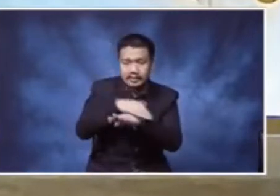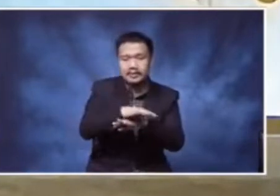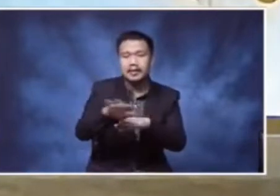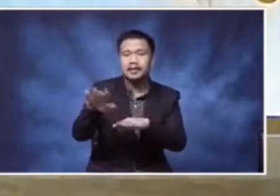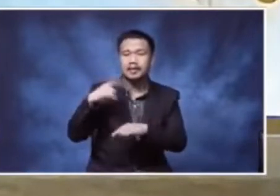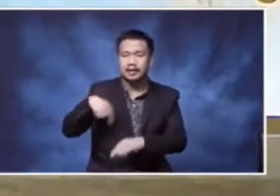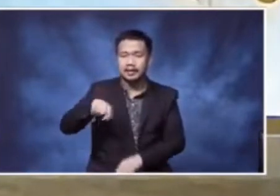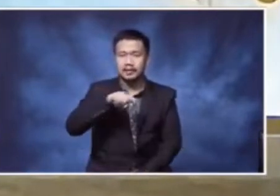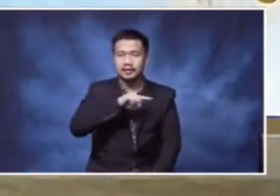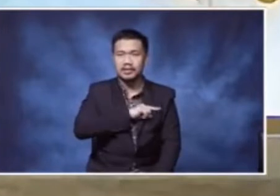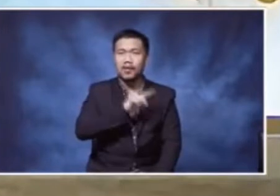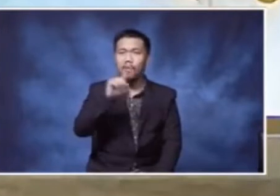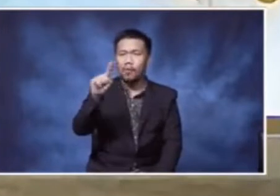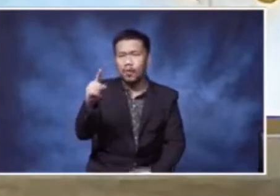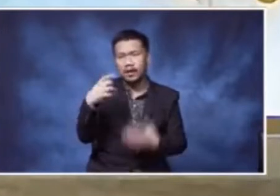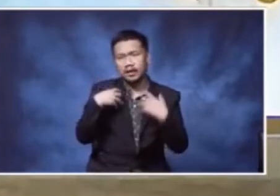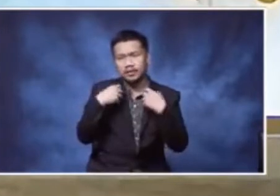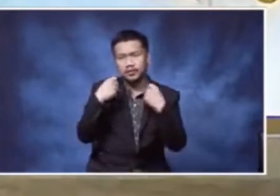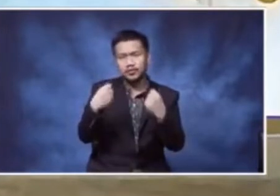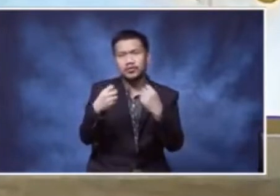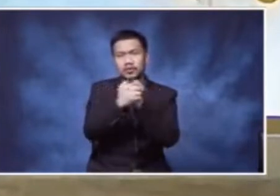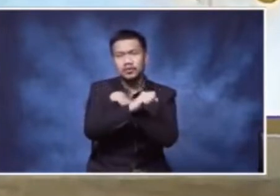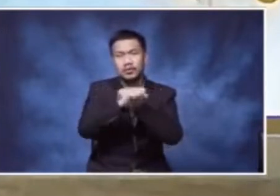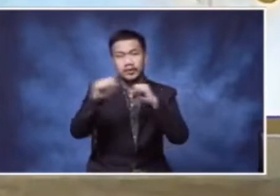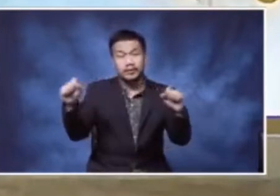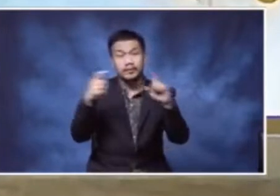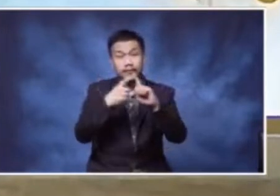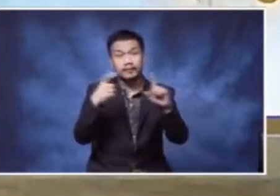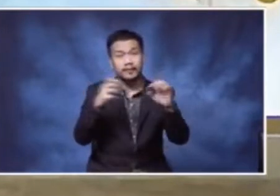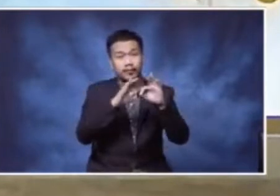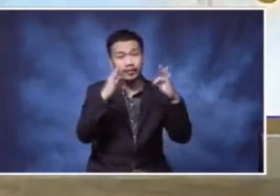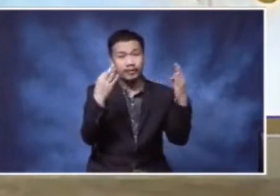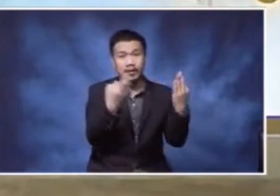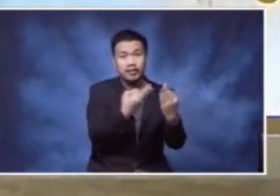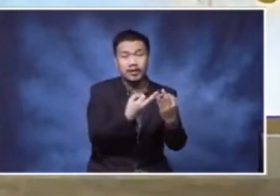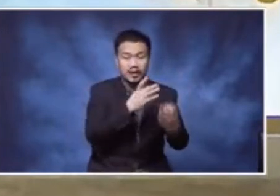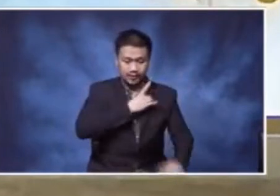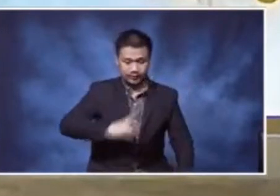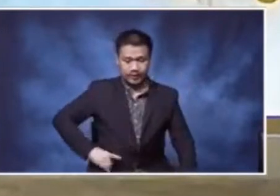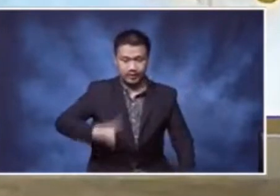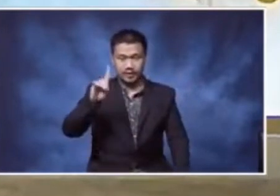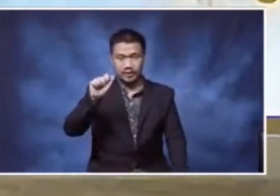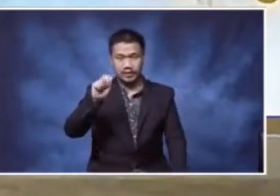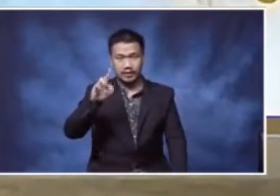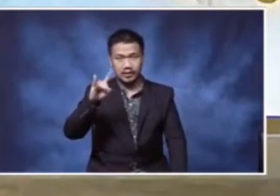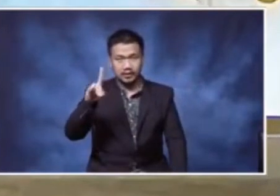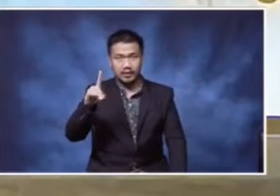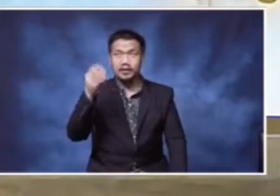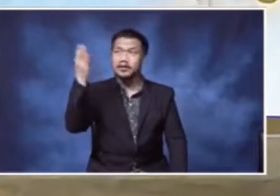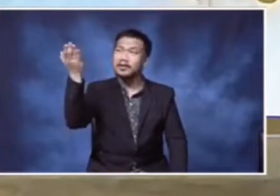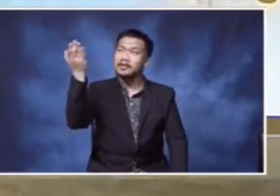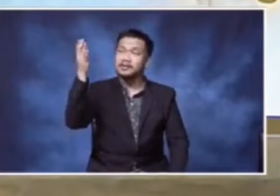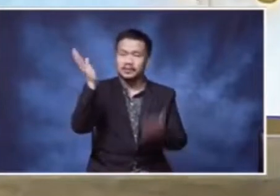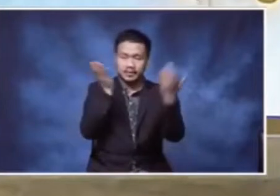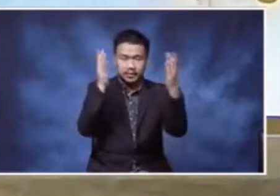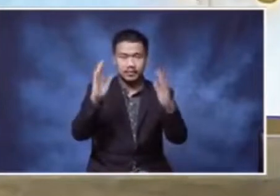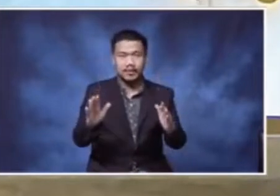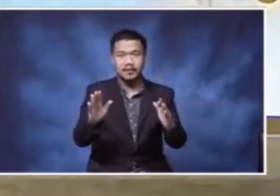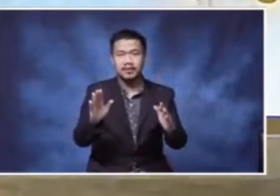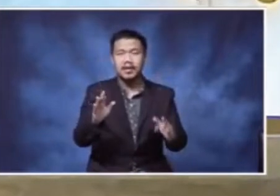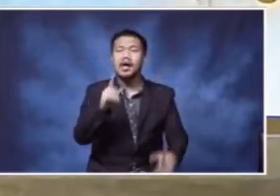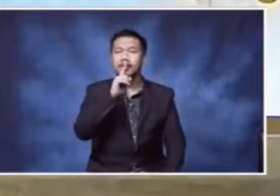makapangyarihan tagapagligtas mula sa lipi ni David ang kanyang lingkod. Pinangako niya sa pamamagitan